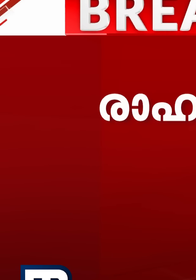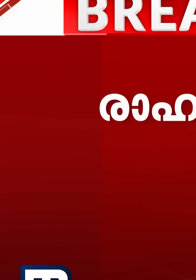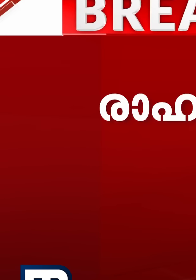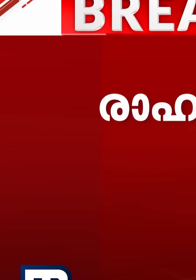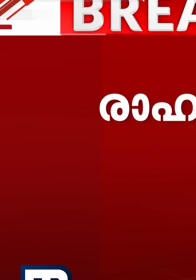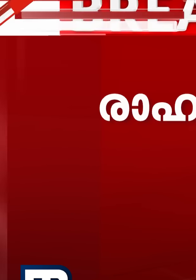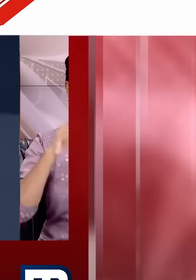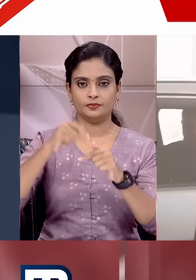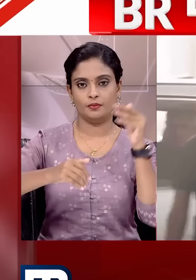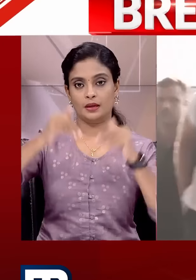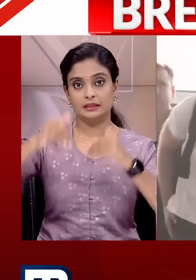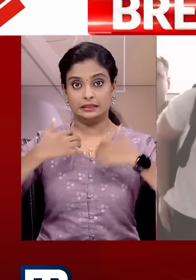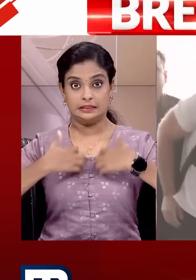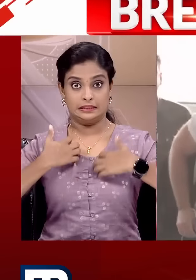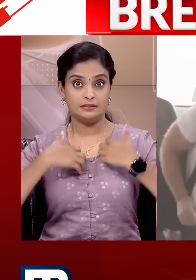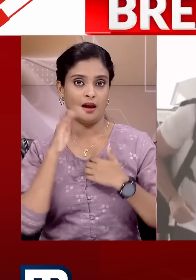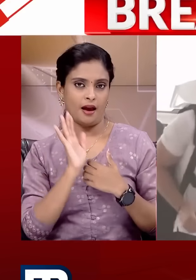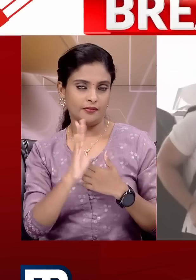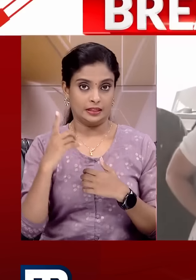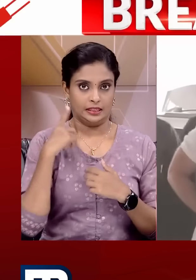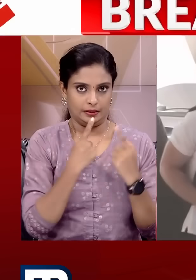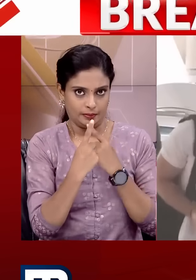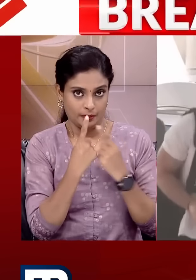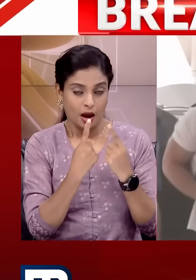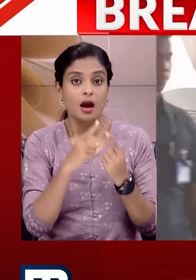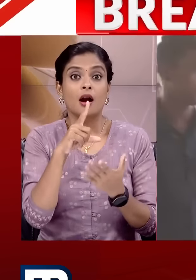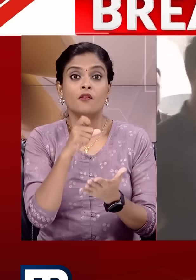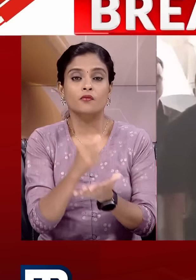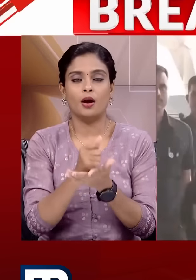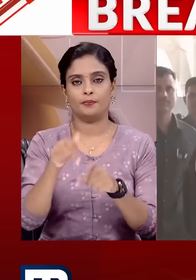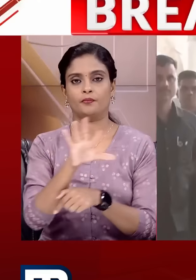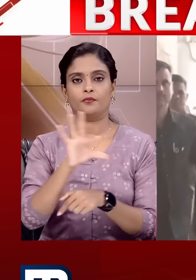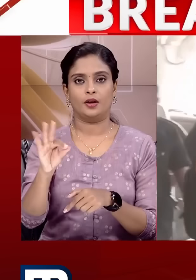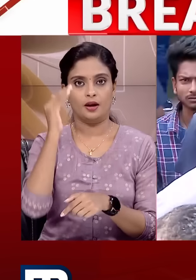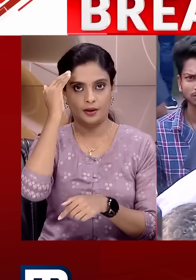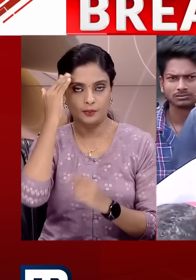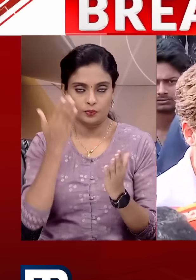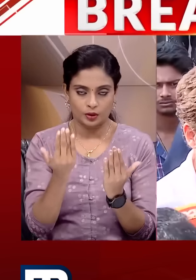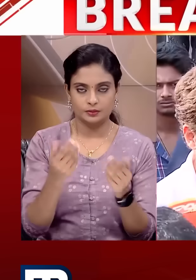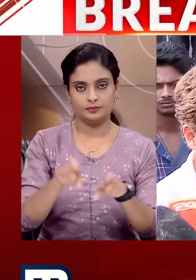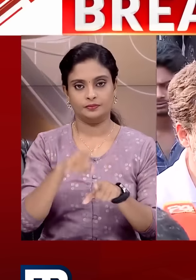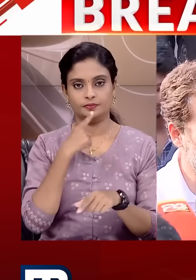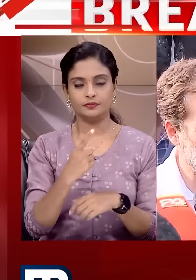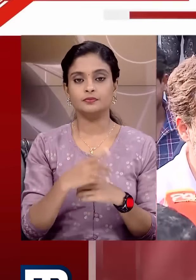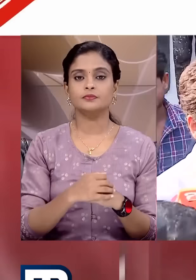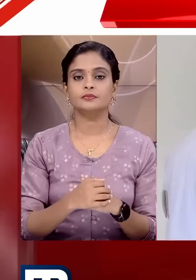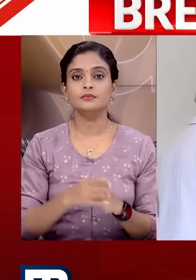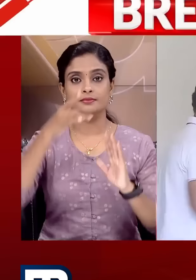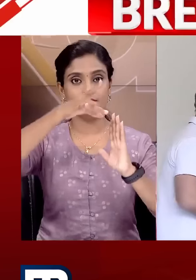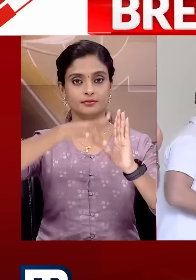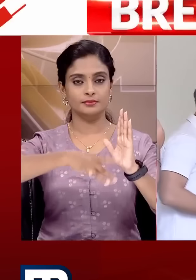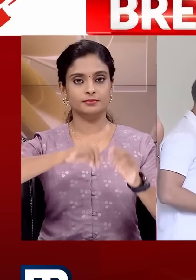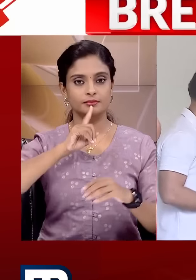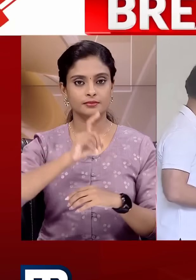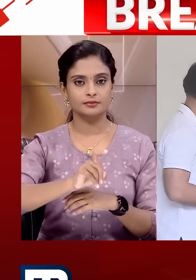നേതൃത്വവുമായി ചർച്ച ചെയ്തിരിക്കുന്നു പ്രഖ്യാപനം ഈ ആഴ്ച ഉണ്ടാകുമെന്നുള്ളതാണ് പ്രിയങ്ക ഗാന്ധി റായ് ബരേലിയിൽ മത്സരിക്കും എന്നുള്ള വിവരങ്ങൾ വരുന്നുണ്ട് അനൂപ് ദാസ് വിവരം